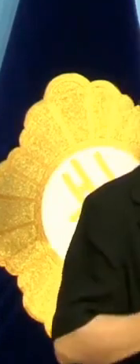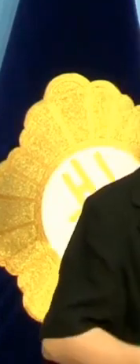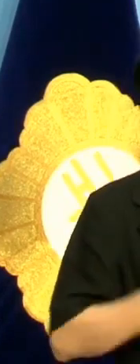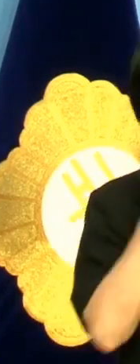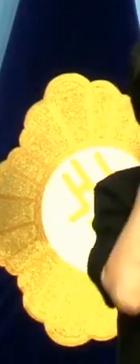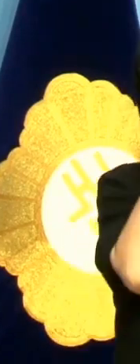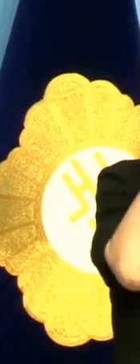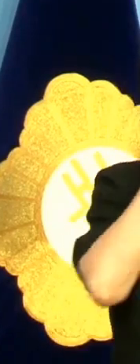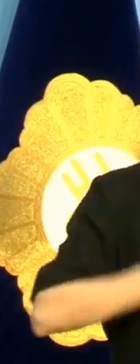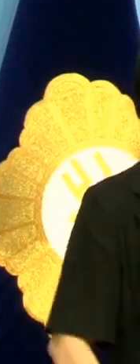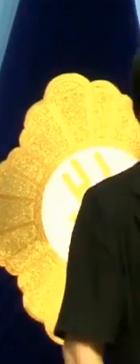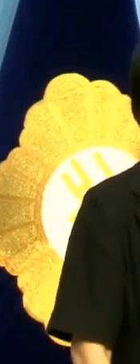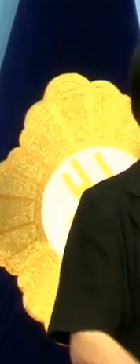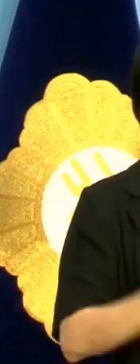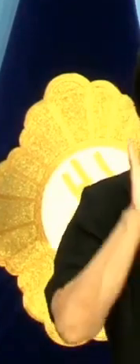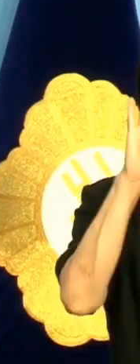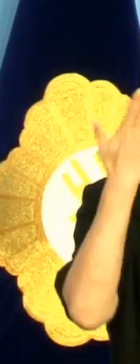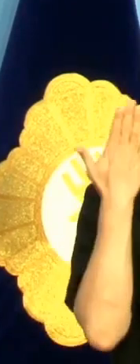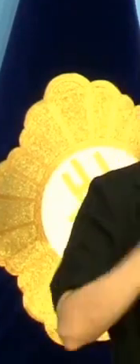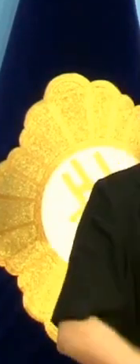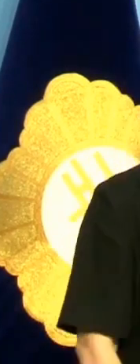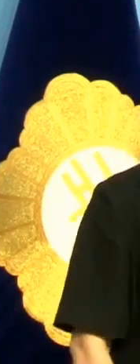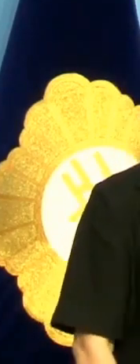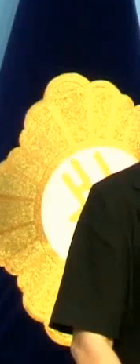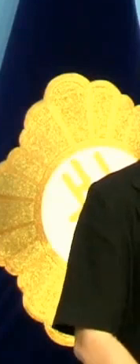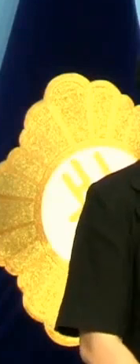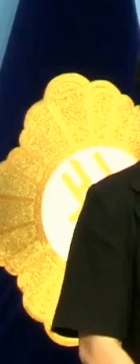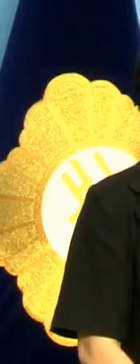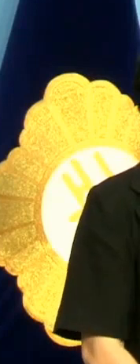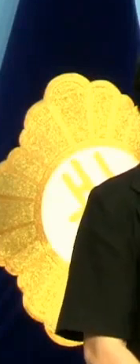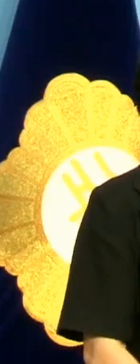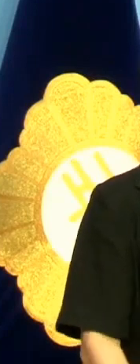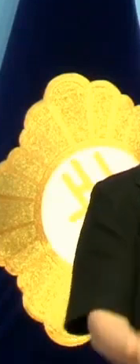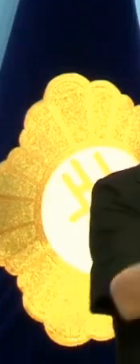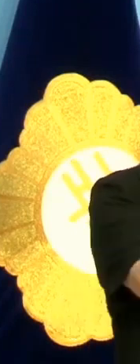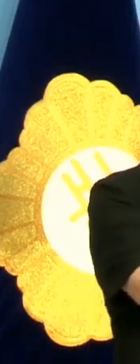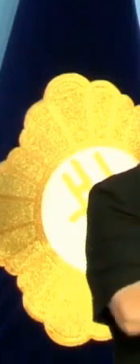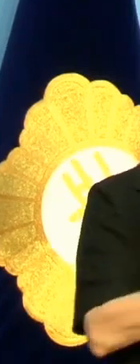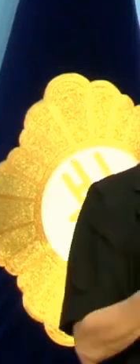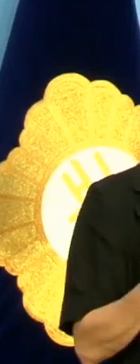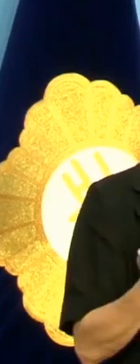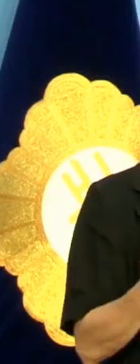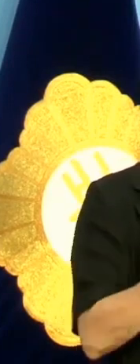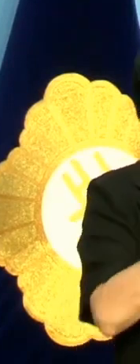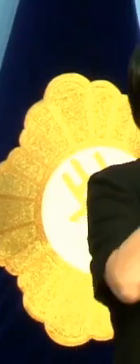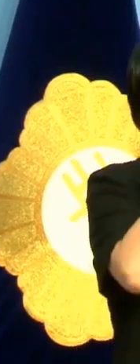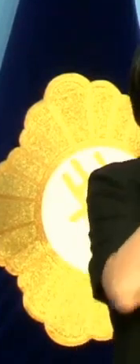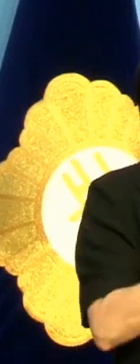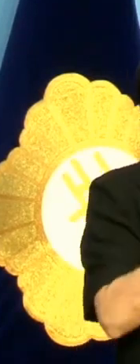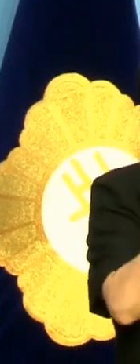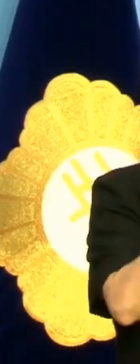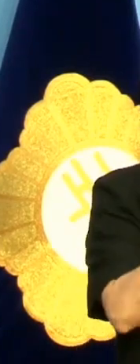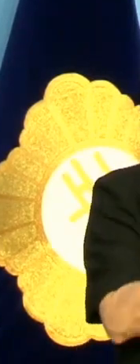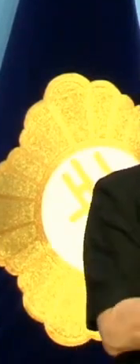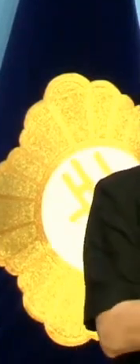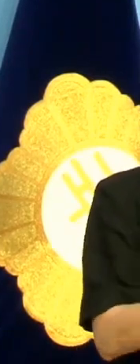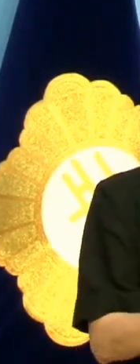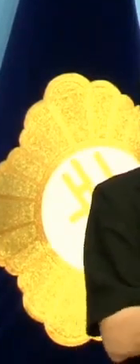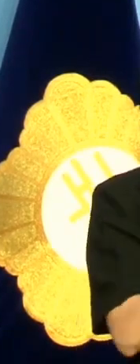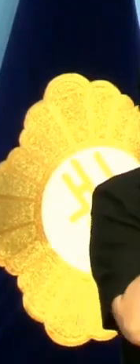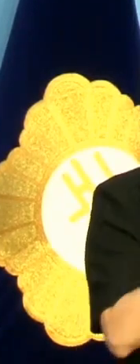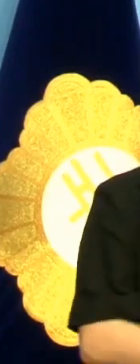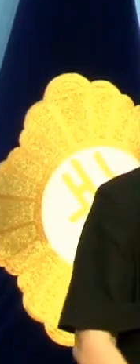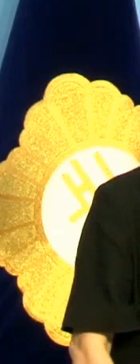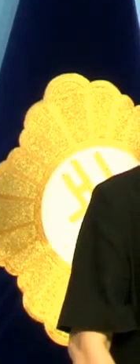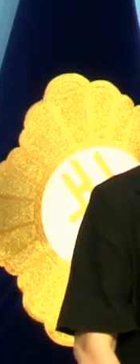섰습니다 요즘 주 2기 전 힘들이 상당히 힘든 시간을 보내고 있는 것으로 알고